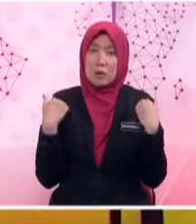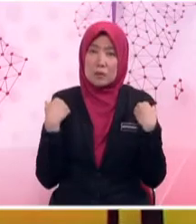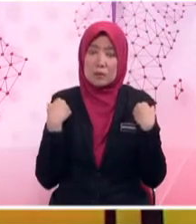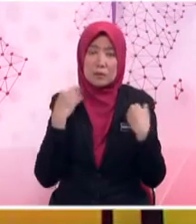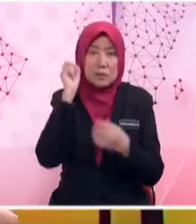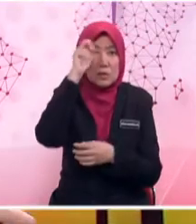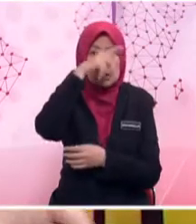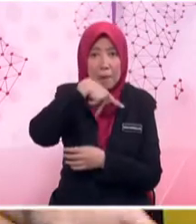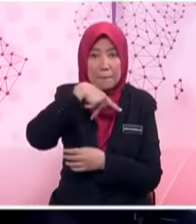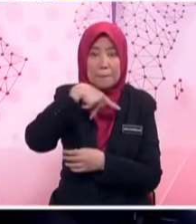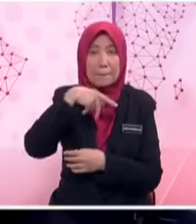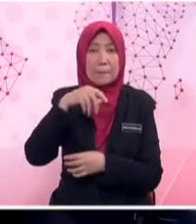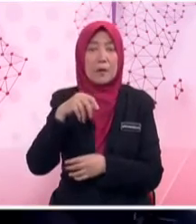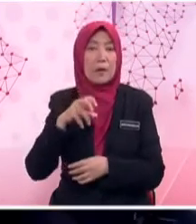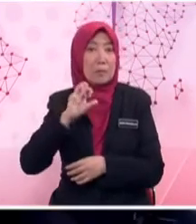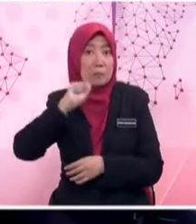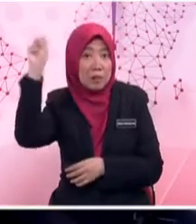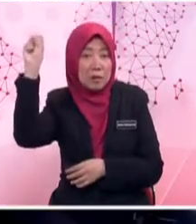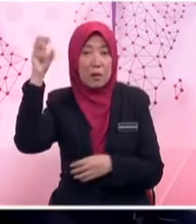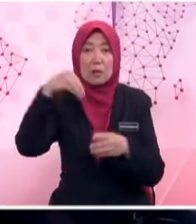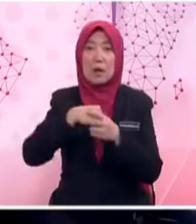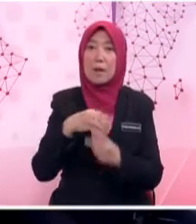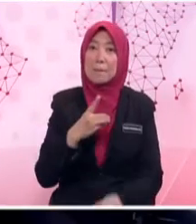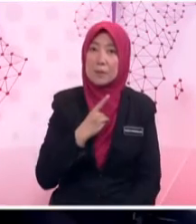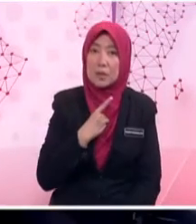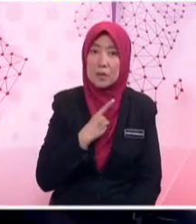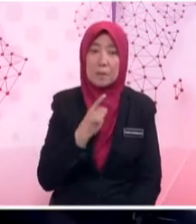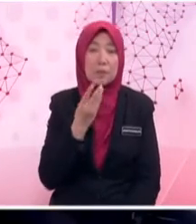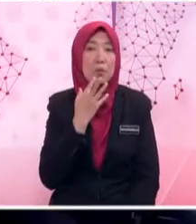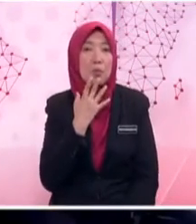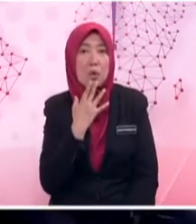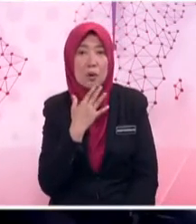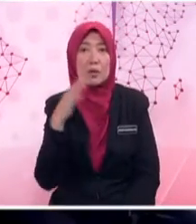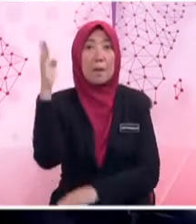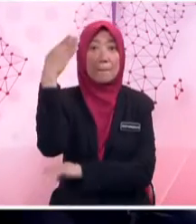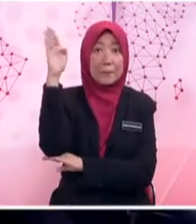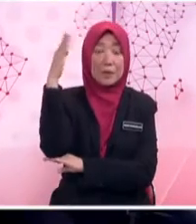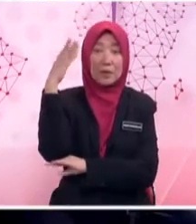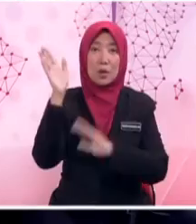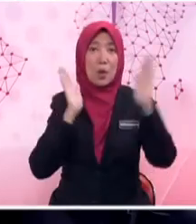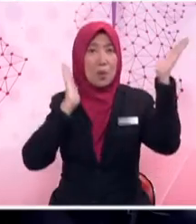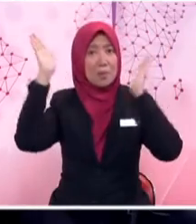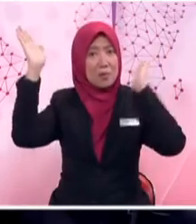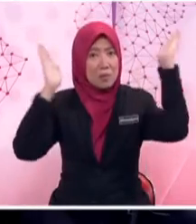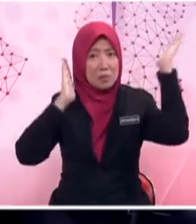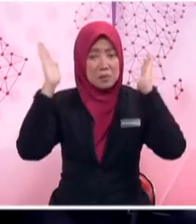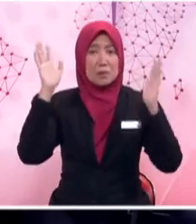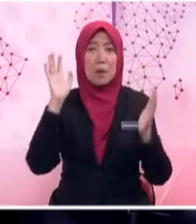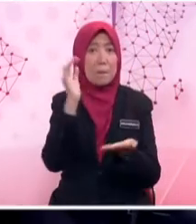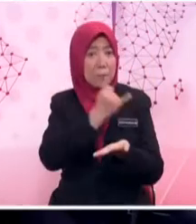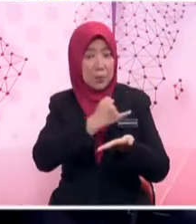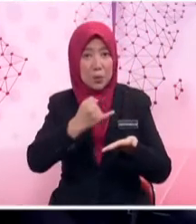ya. Contohnya macam anak murid cikgu ni mewarna bendera Malaysia ataupun anda melukis